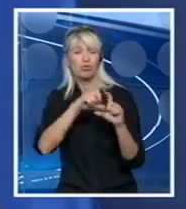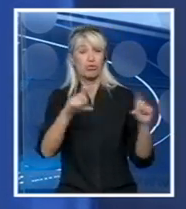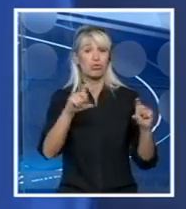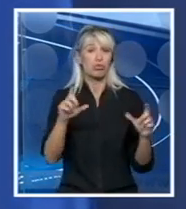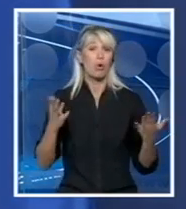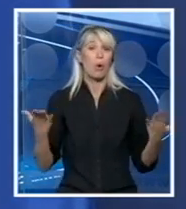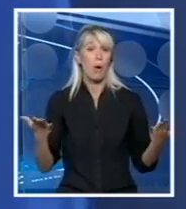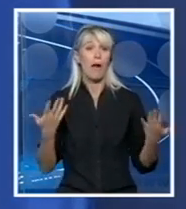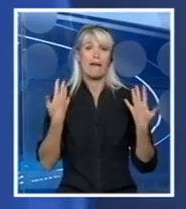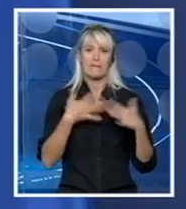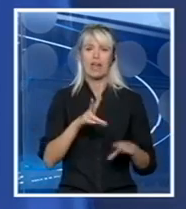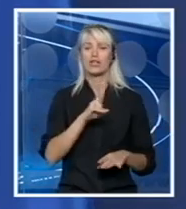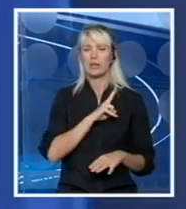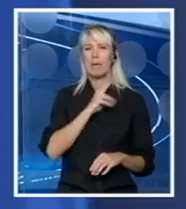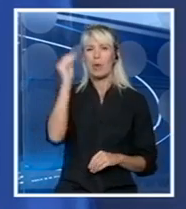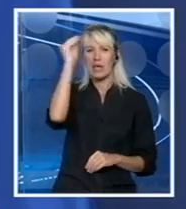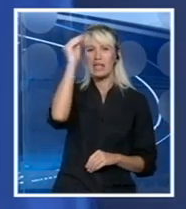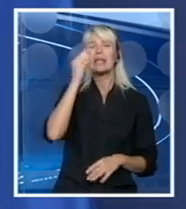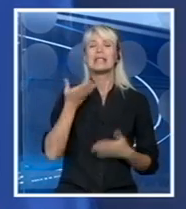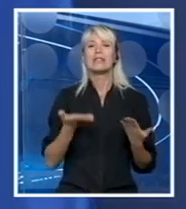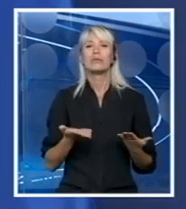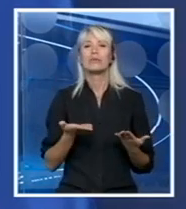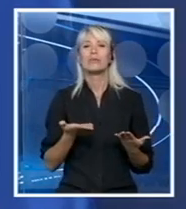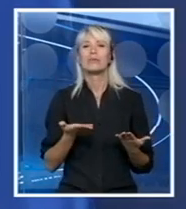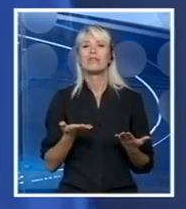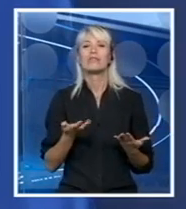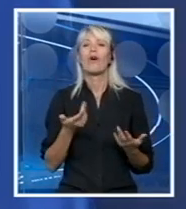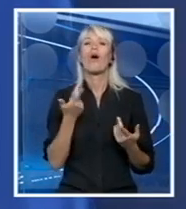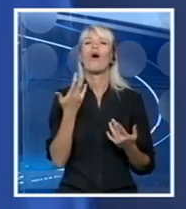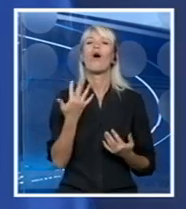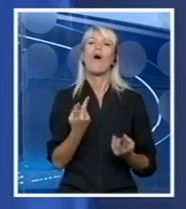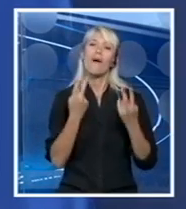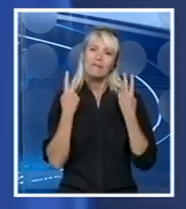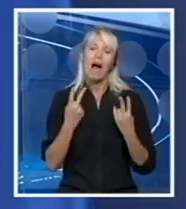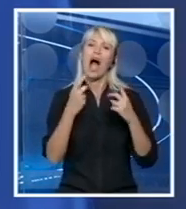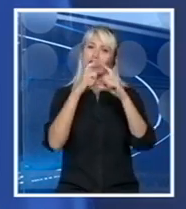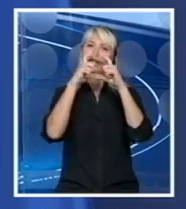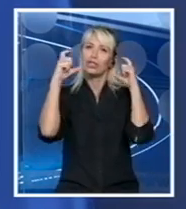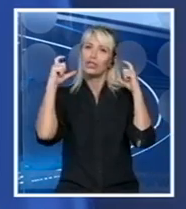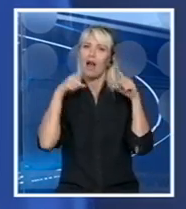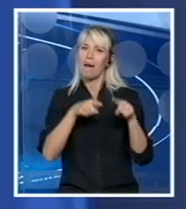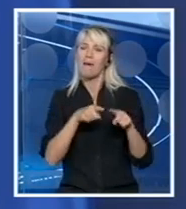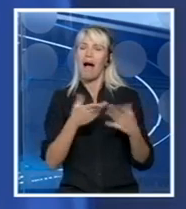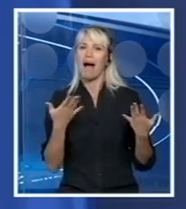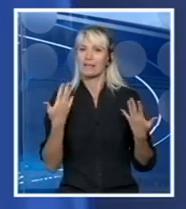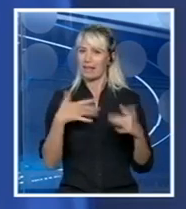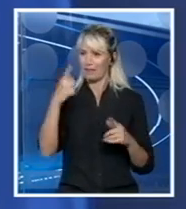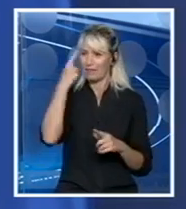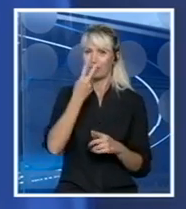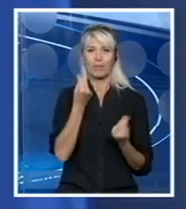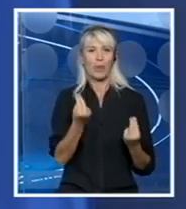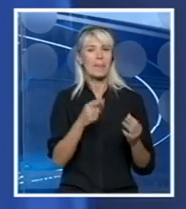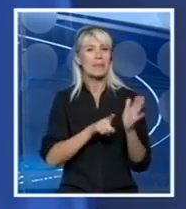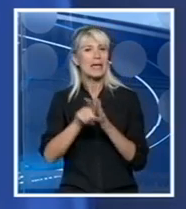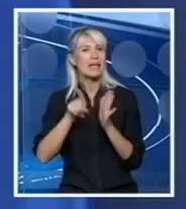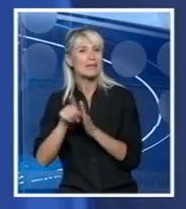iskustva i naša ovde šta znači nošenje maski i koliko zaista to može da bude efektivno